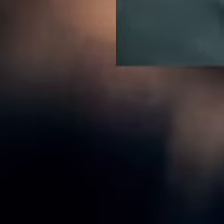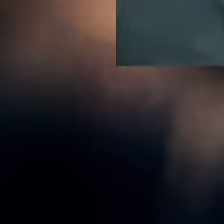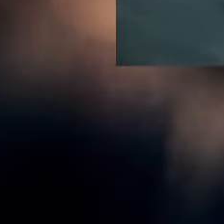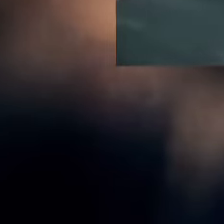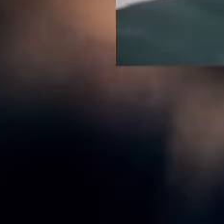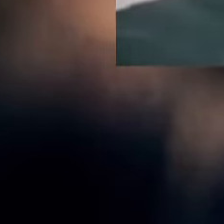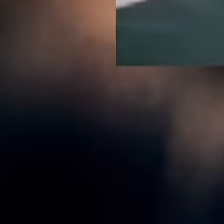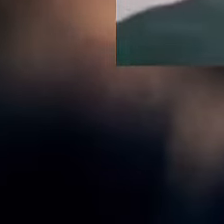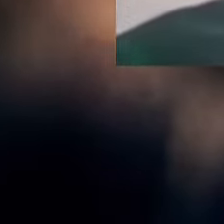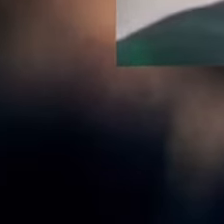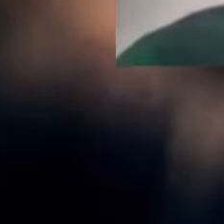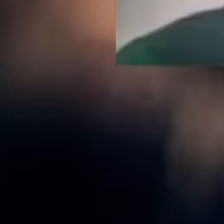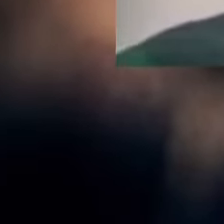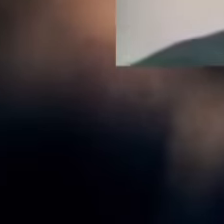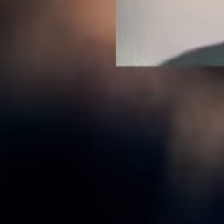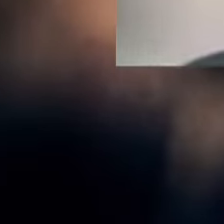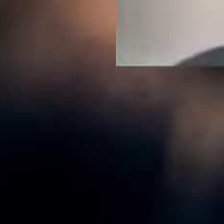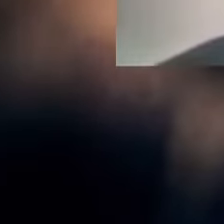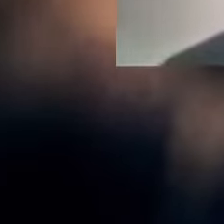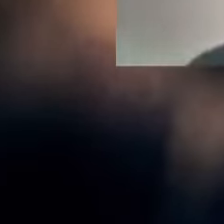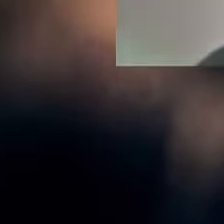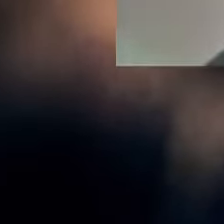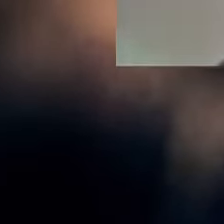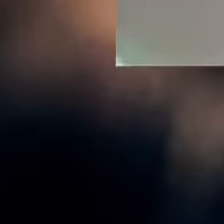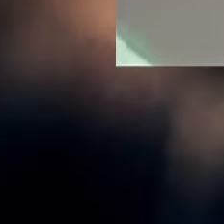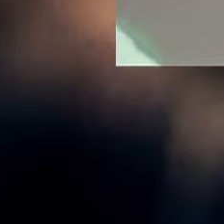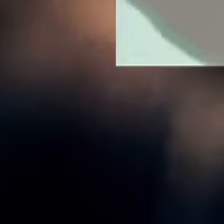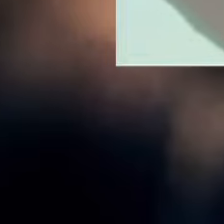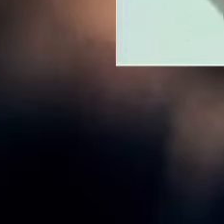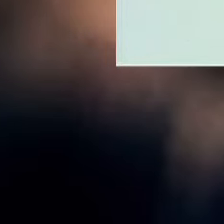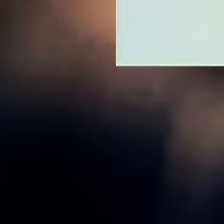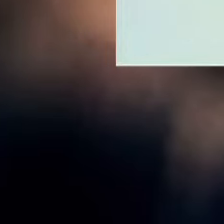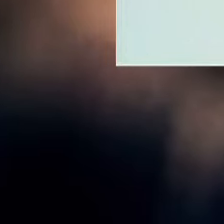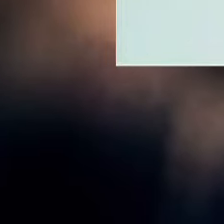وبعدين عيب يعني مش شايف منك انت عسكري وهو ضابط يقوم يديك على قفاك.